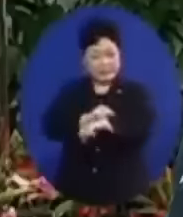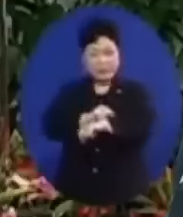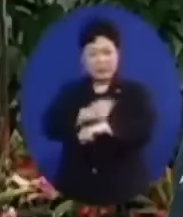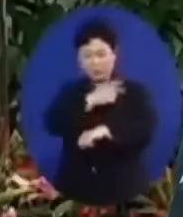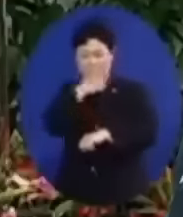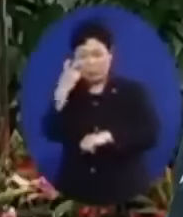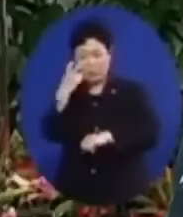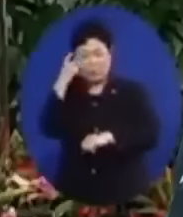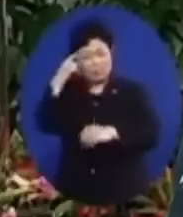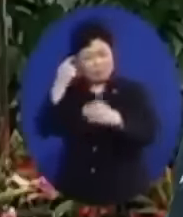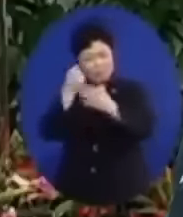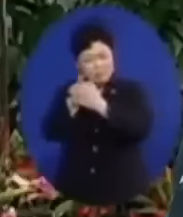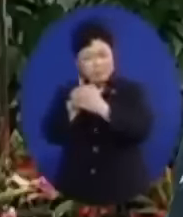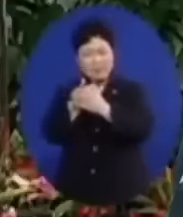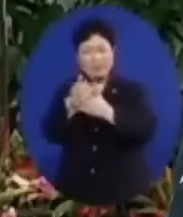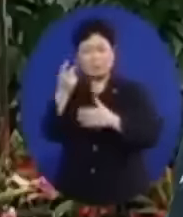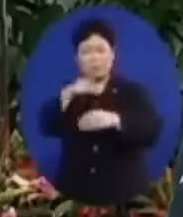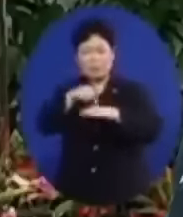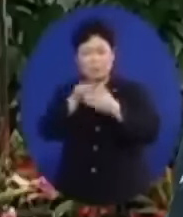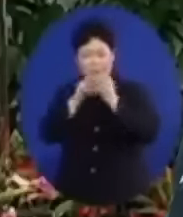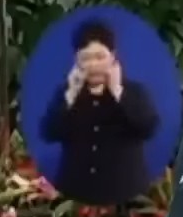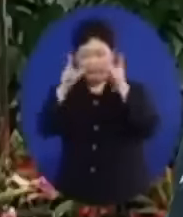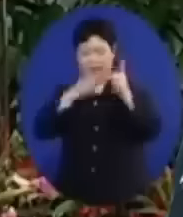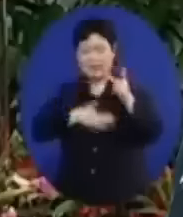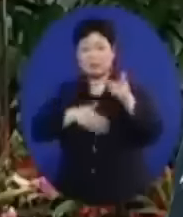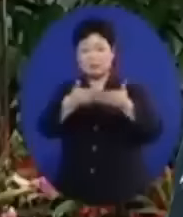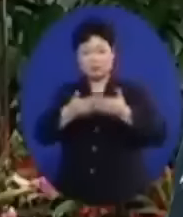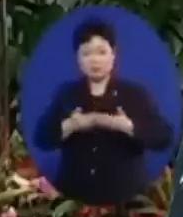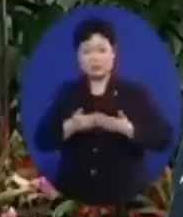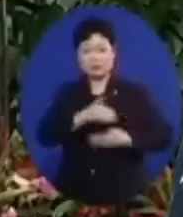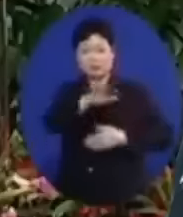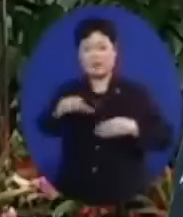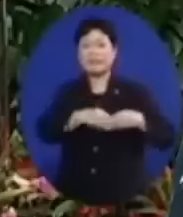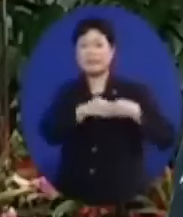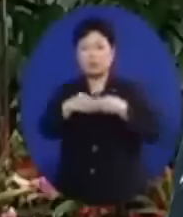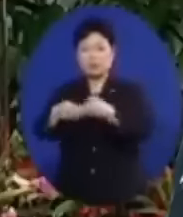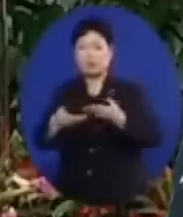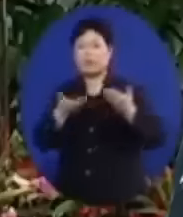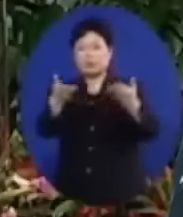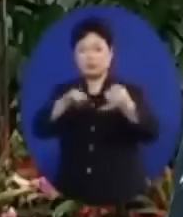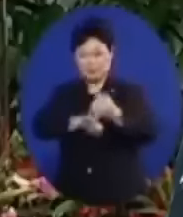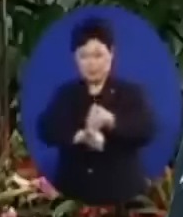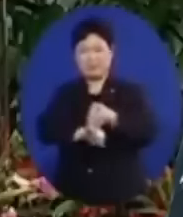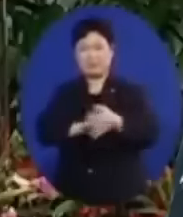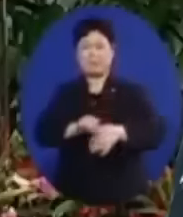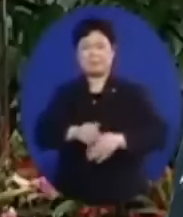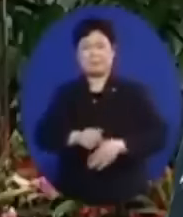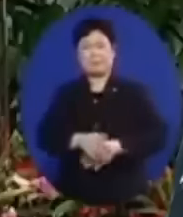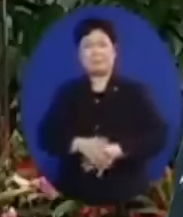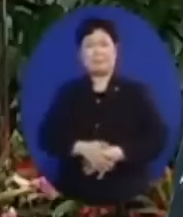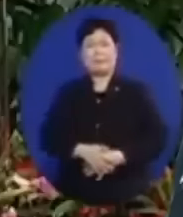총명과 모략으로 마음의 깨달음을 주셔서 우리를 인도하여 주시는 것입니다.